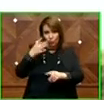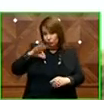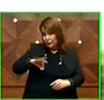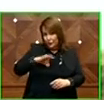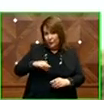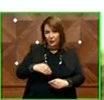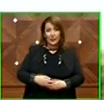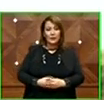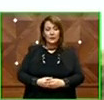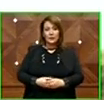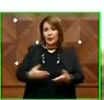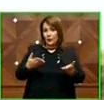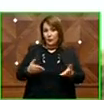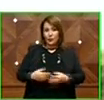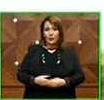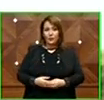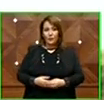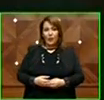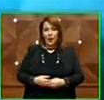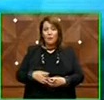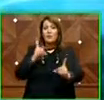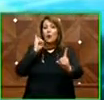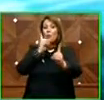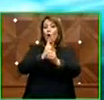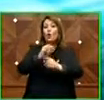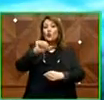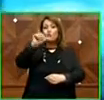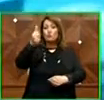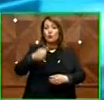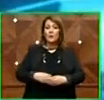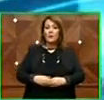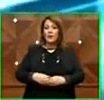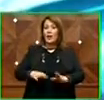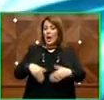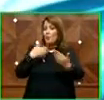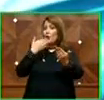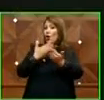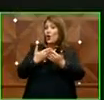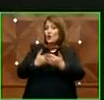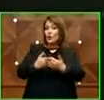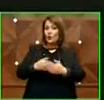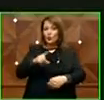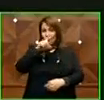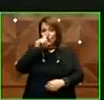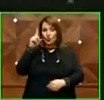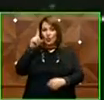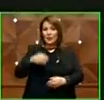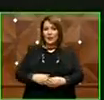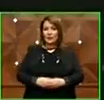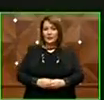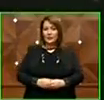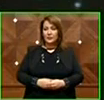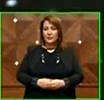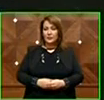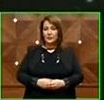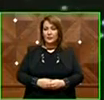اللقاء الاول. اضرب لكم موعد في إن شاء الله الحصة الثانية. سيد شرفي قبل